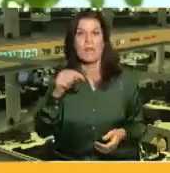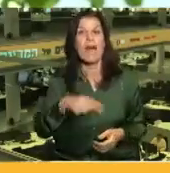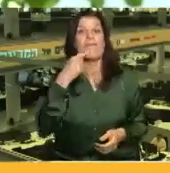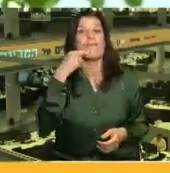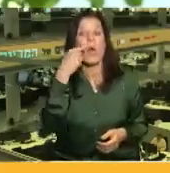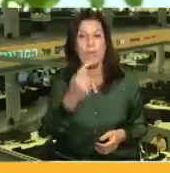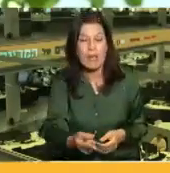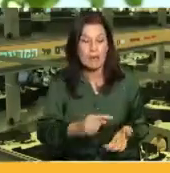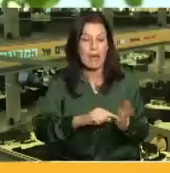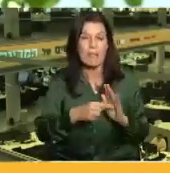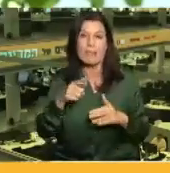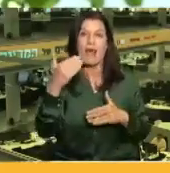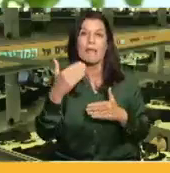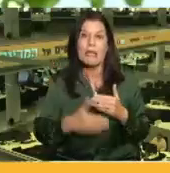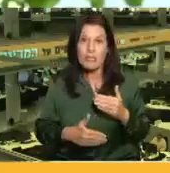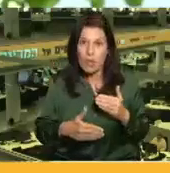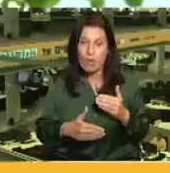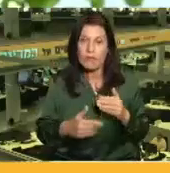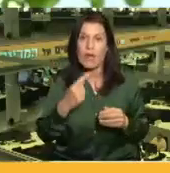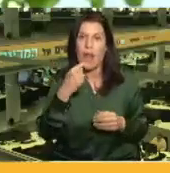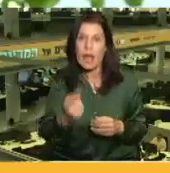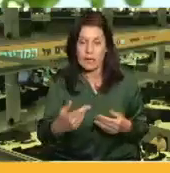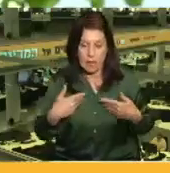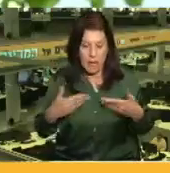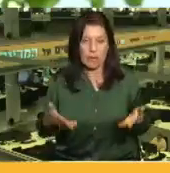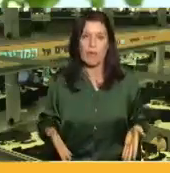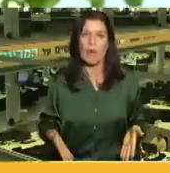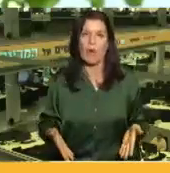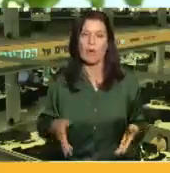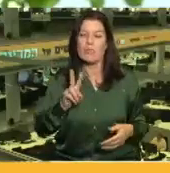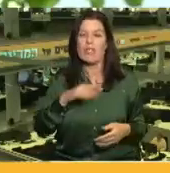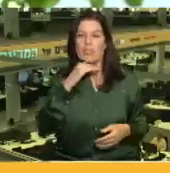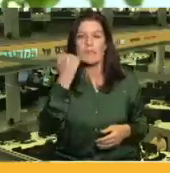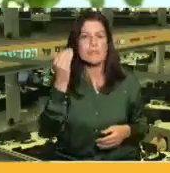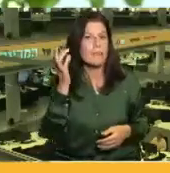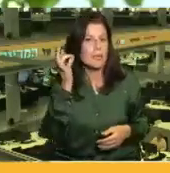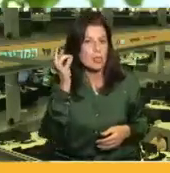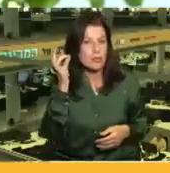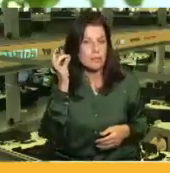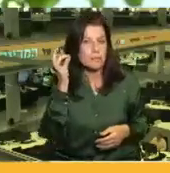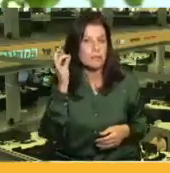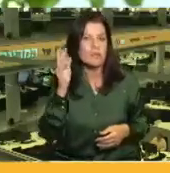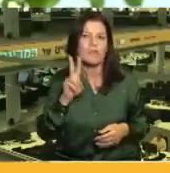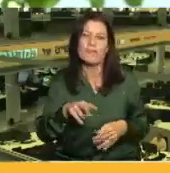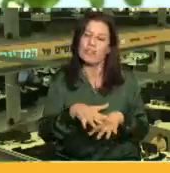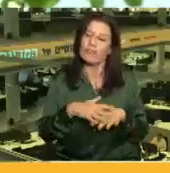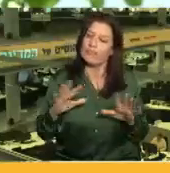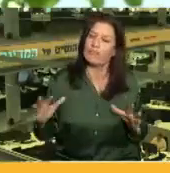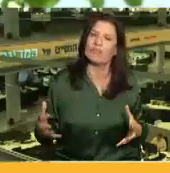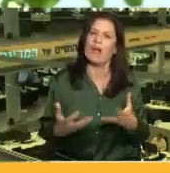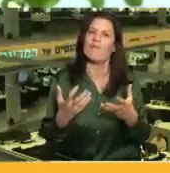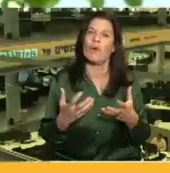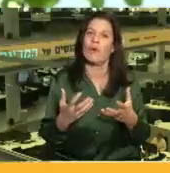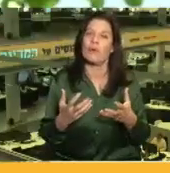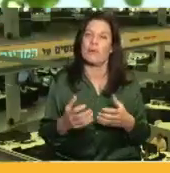היא בסוף לבוא ולהגיד, אנחנו פה, יש מספיק נשים, ויש גם brother girls, whatever, איך